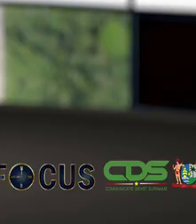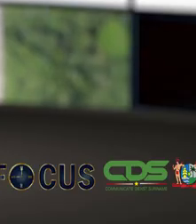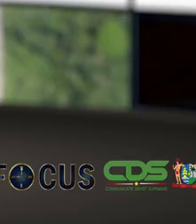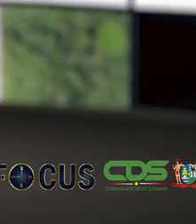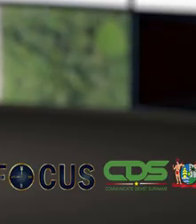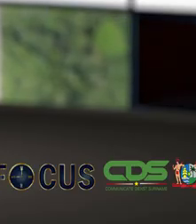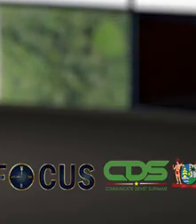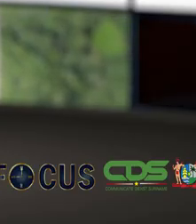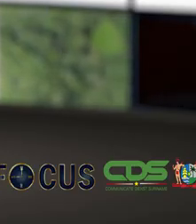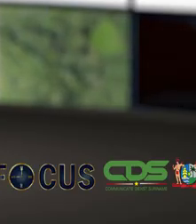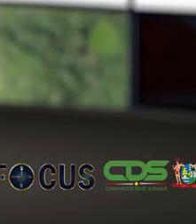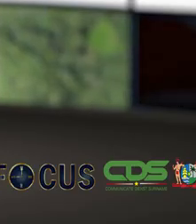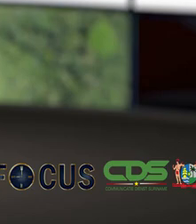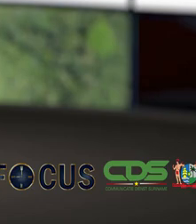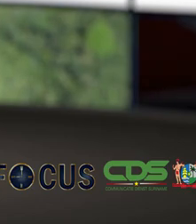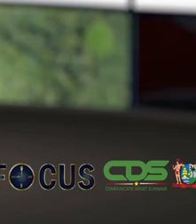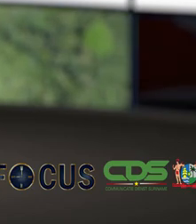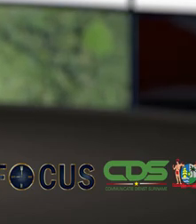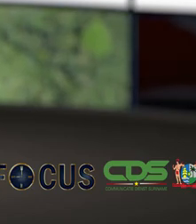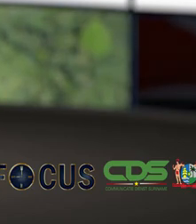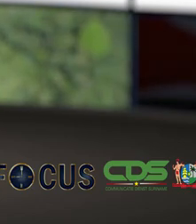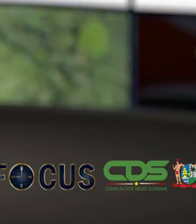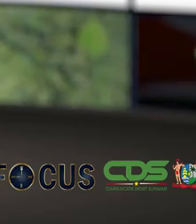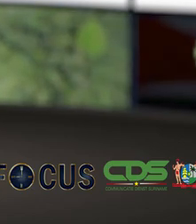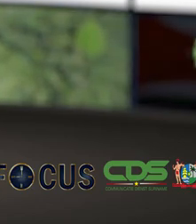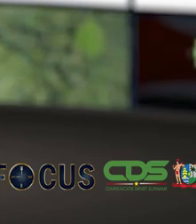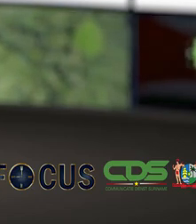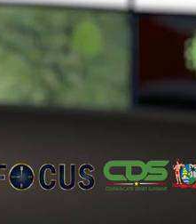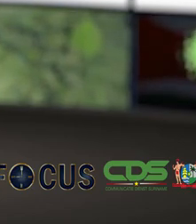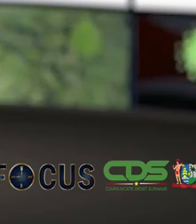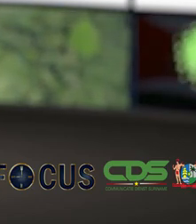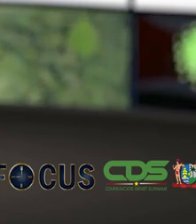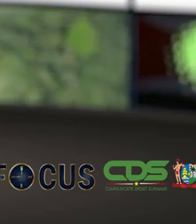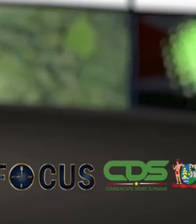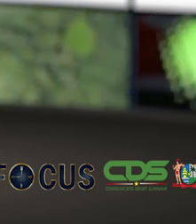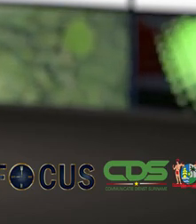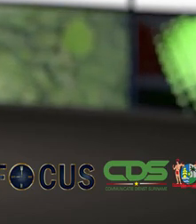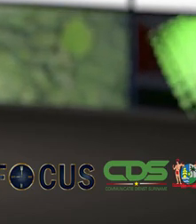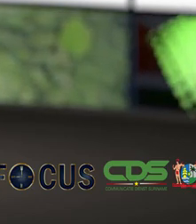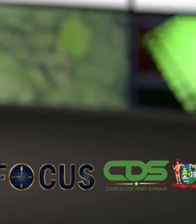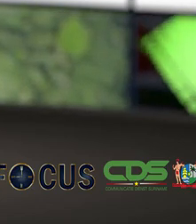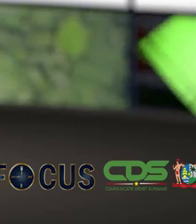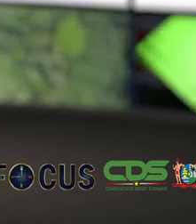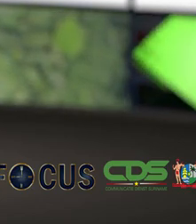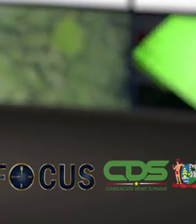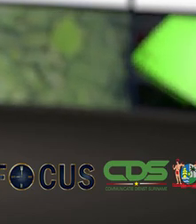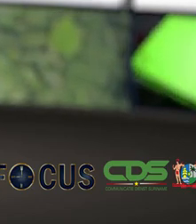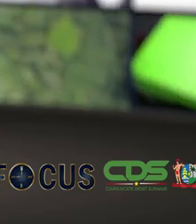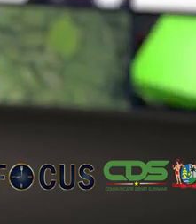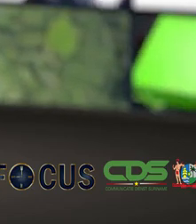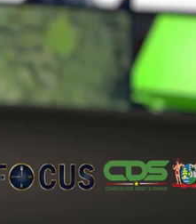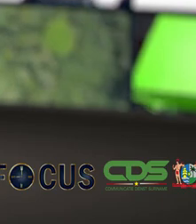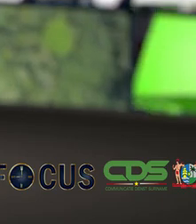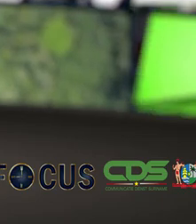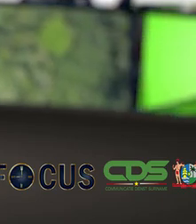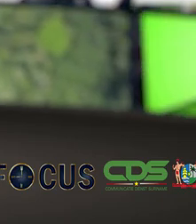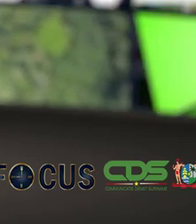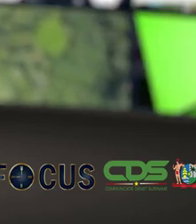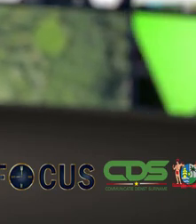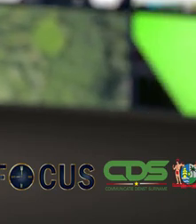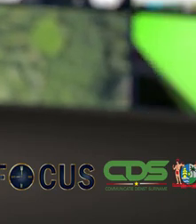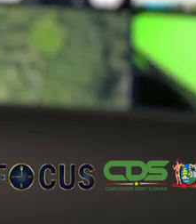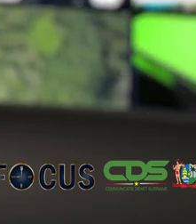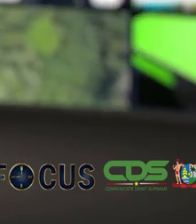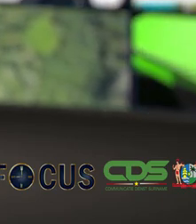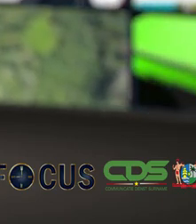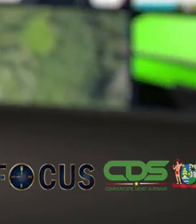De kwestie rondom de wisselkoers houdt de samenleving al geruime tijd bezig. Minister Armand Achaibersing van Financiën en